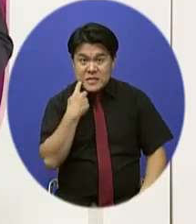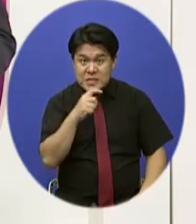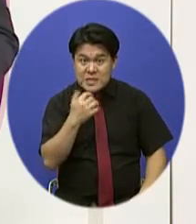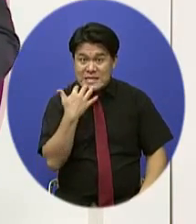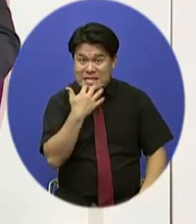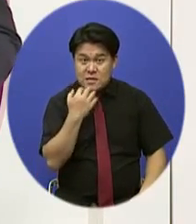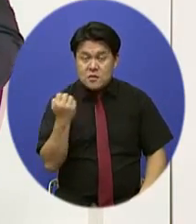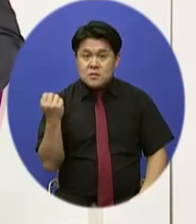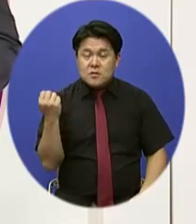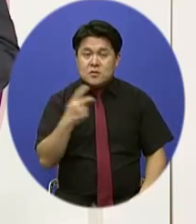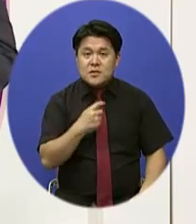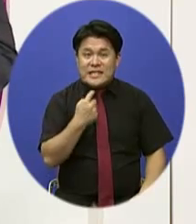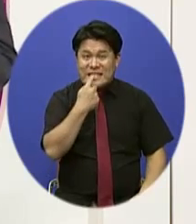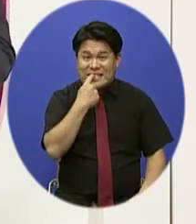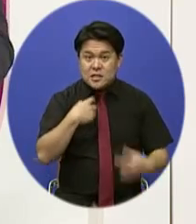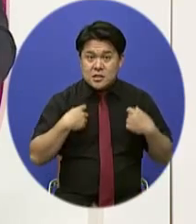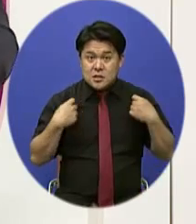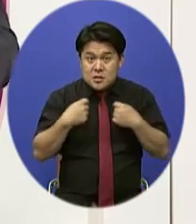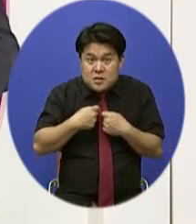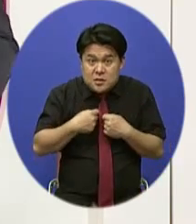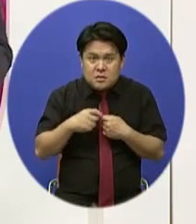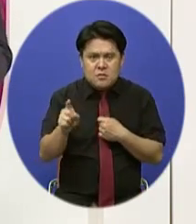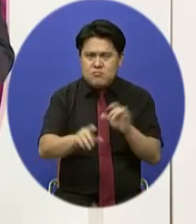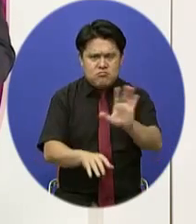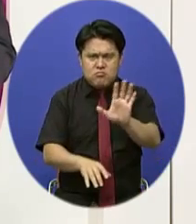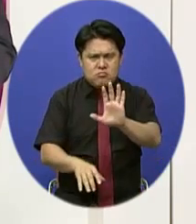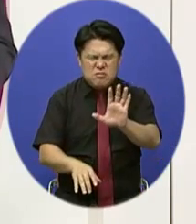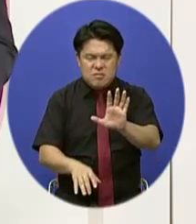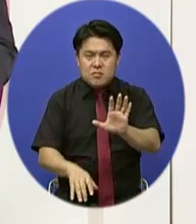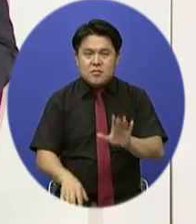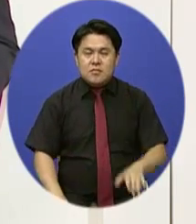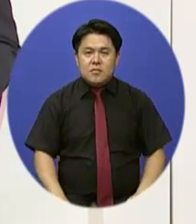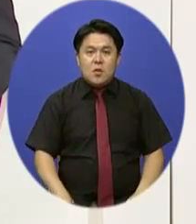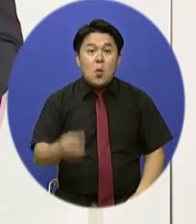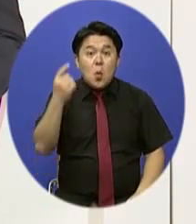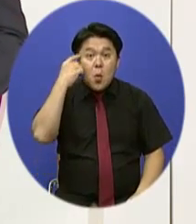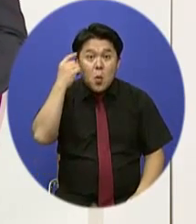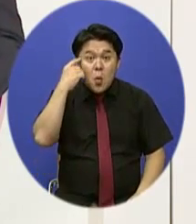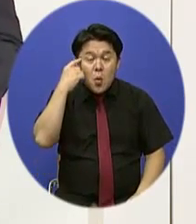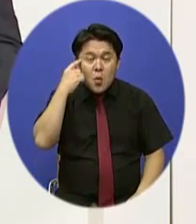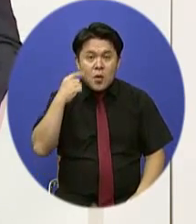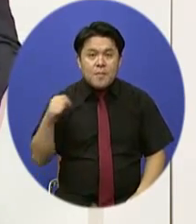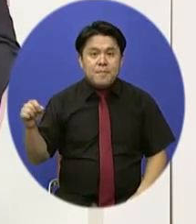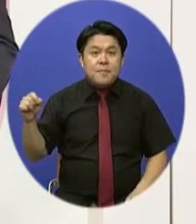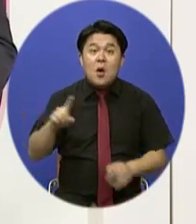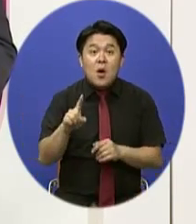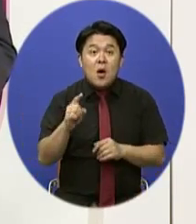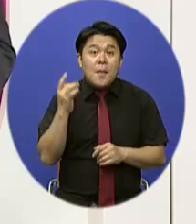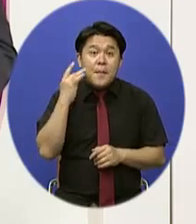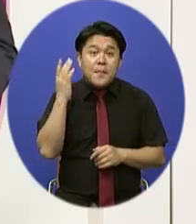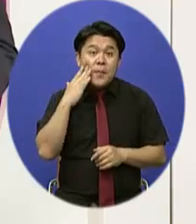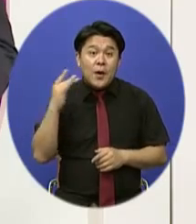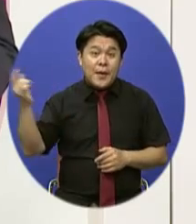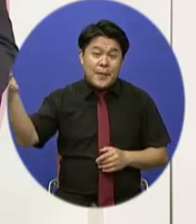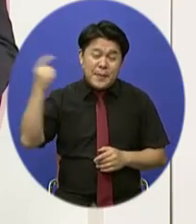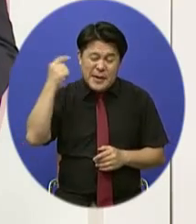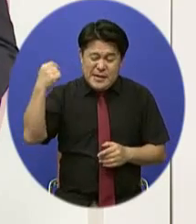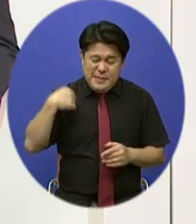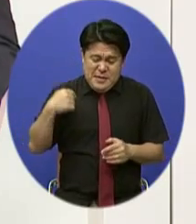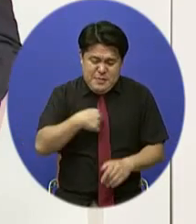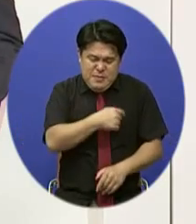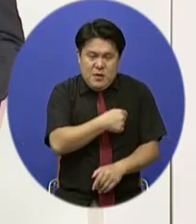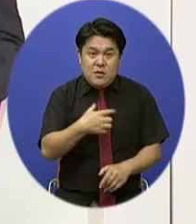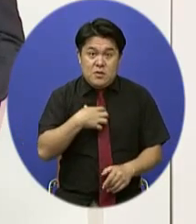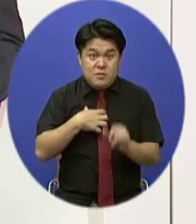옷이나 네. 하얀 옷을 입으면 절대 안 됩니다. 아, 벌이 네. 꽃인 줄 알고 덤벼서 맞아요. 좋을 수가 있나 봐요. 네. 아,